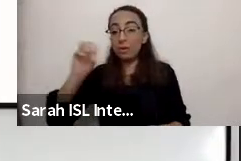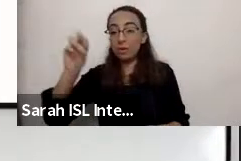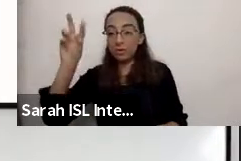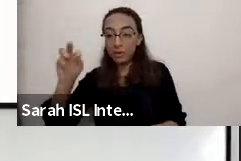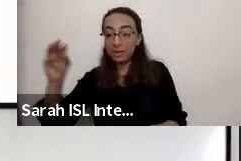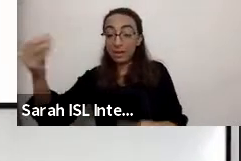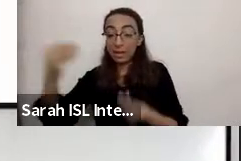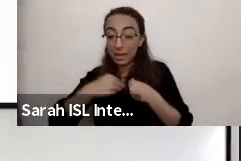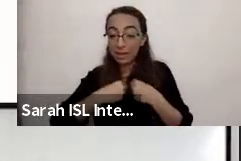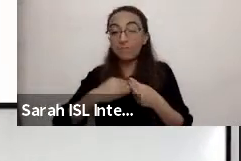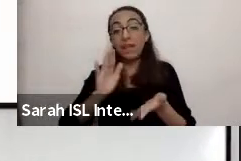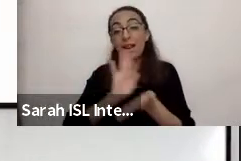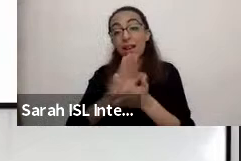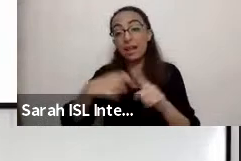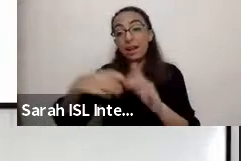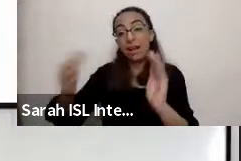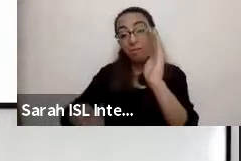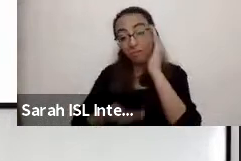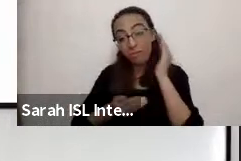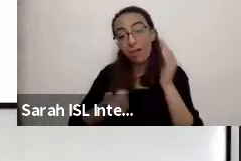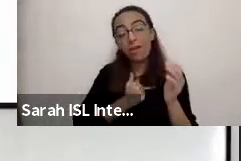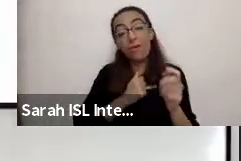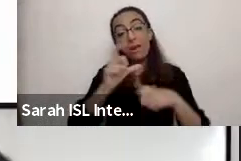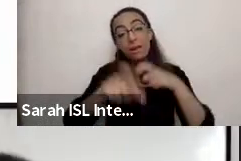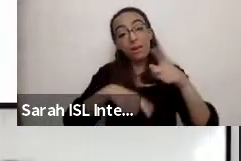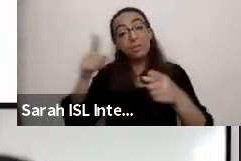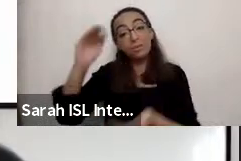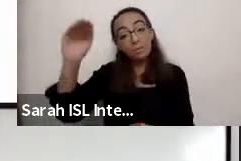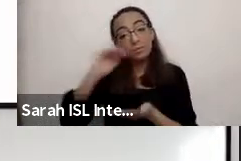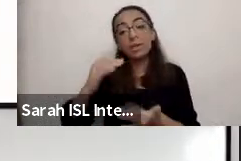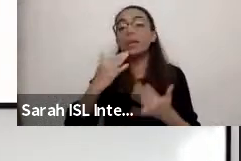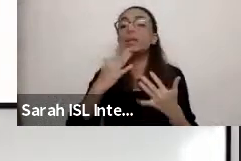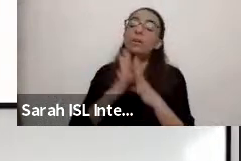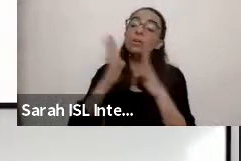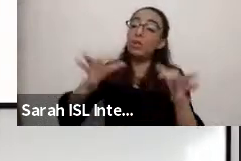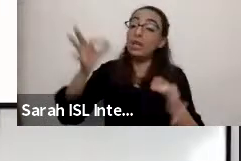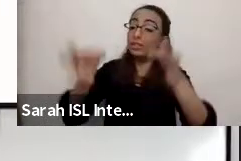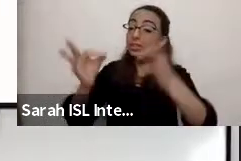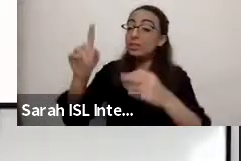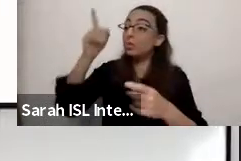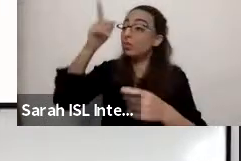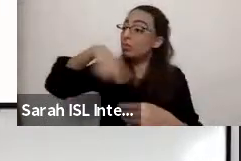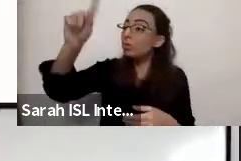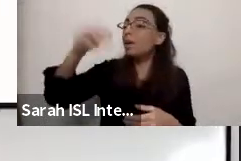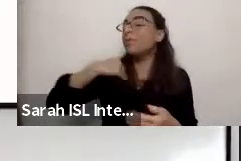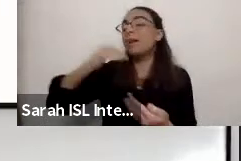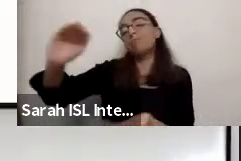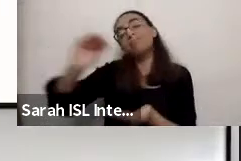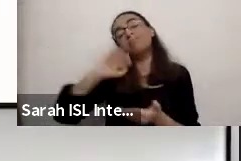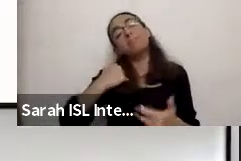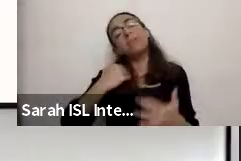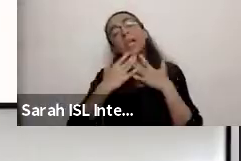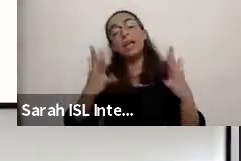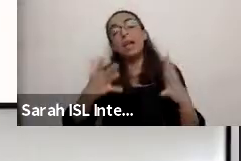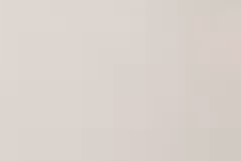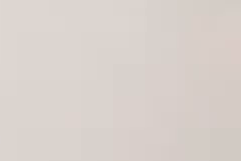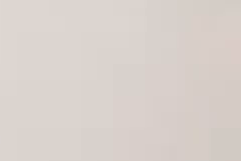लिए हम संपूर्ण ऑर्गेनाइजिंग टीम और सभी जूरी मेंबर्स का हृदय की गहराइयों से बहुत धन्यवाद करते हैं। जय